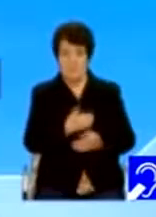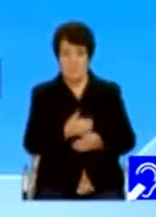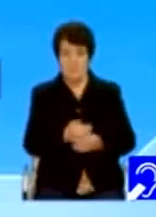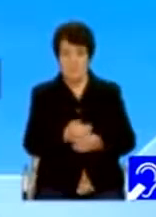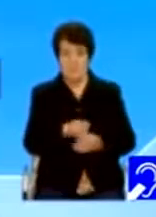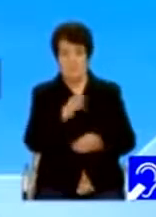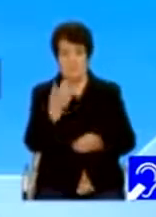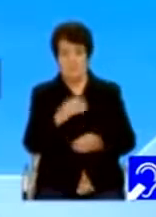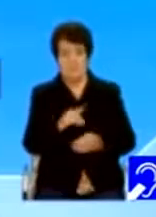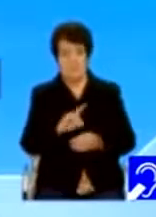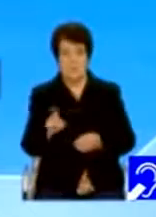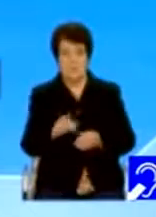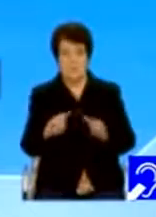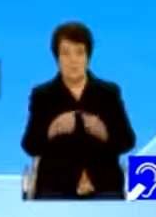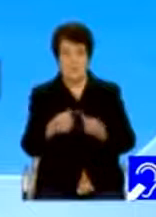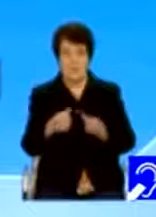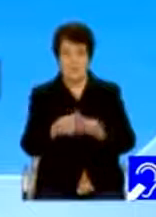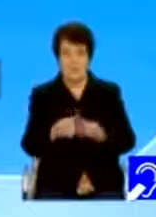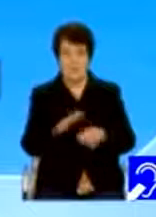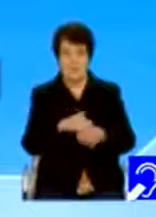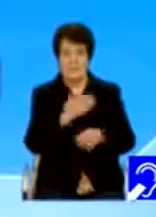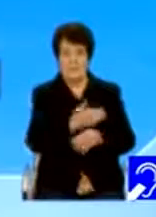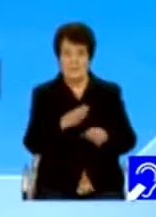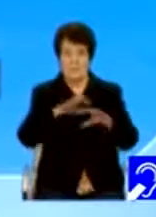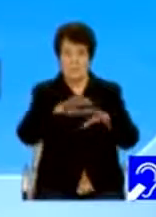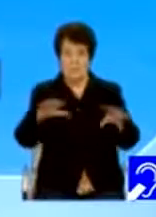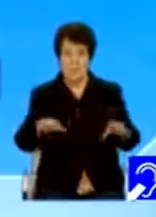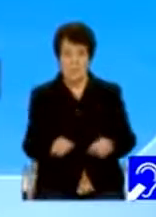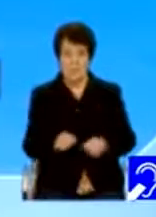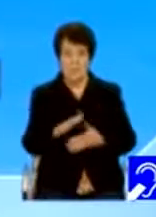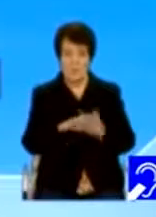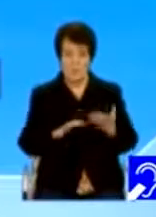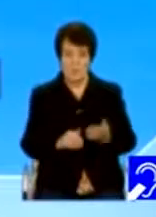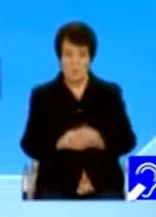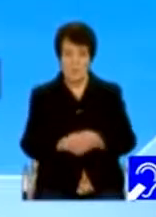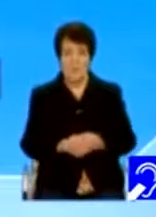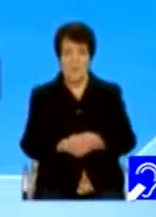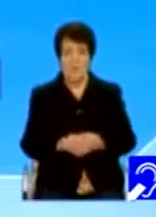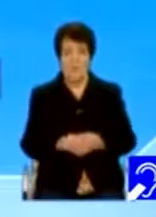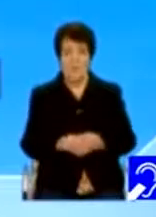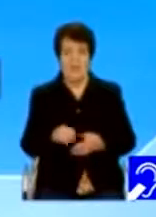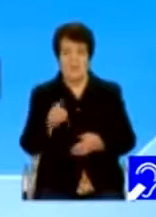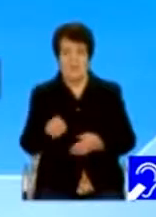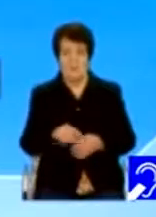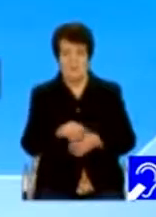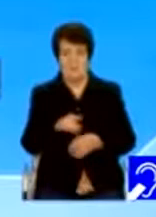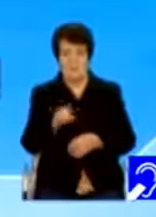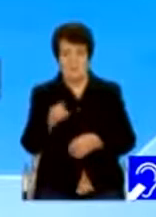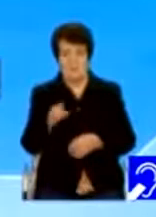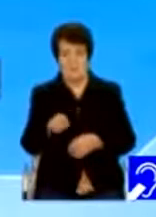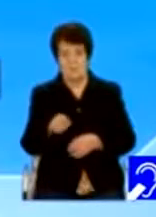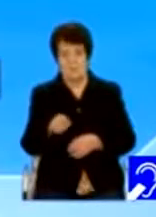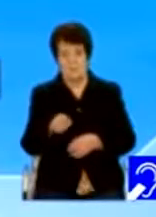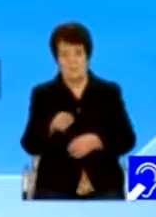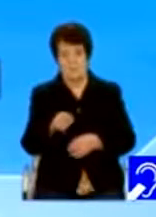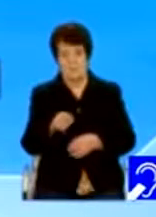dar nu votați partidele de stânga care vin să ne ocupe în continuare și să ne ducă într-o direcție necunoscută sau cel puțin să ne țină în mocirla